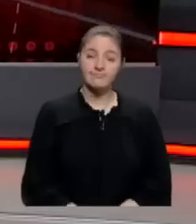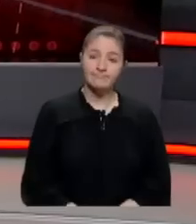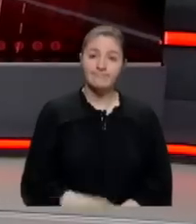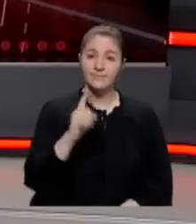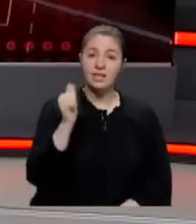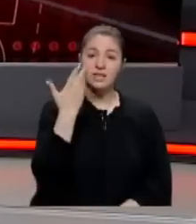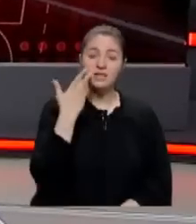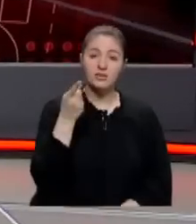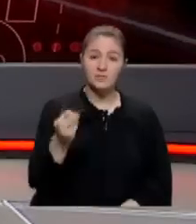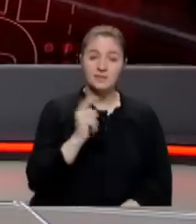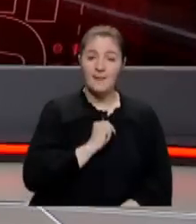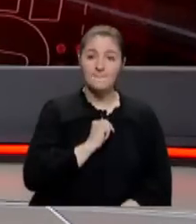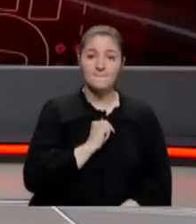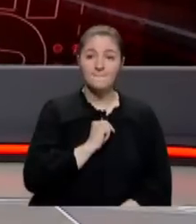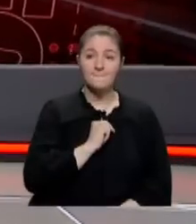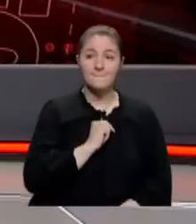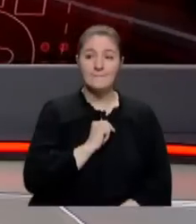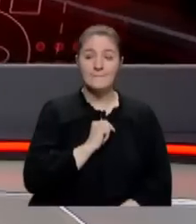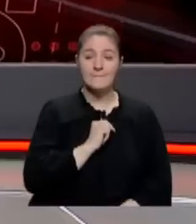bir kıymetli izleyicimiz